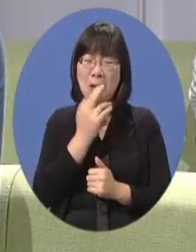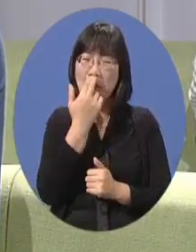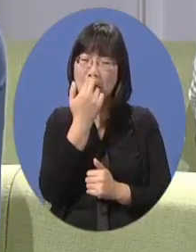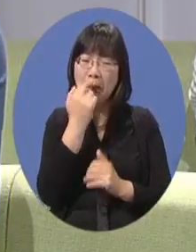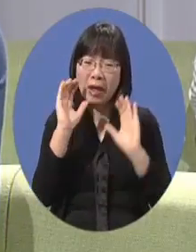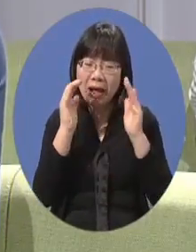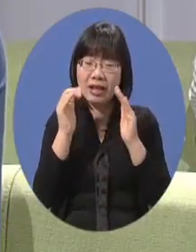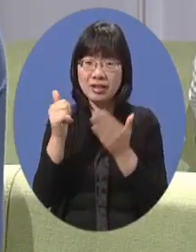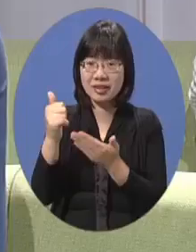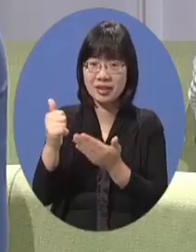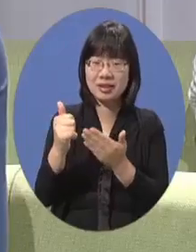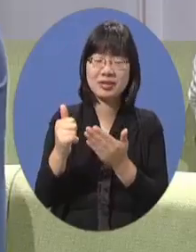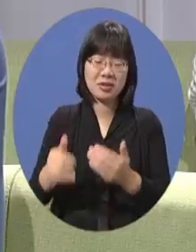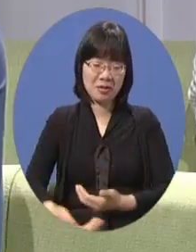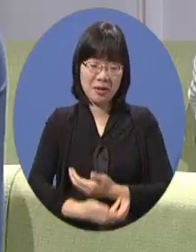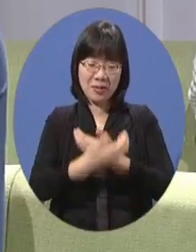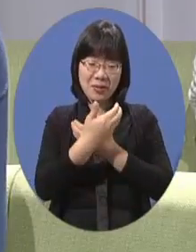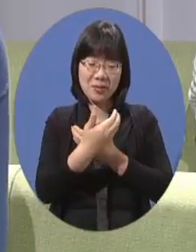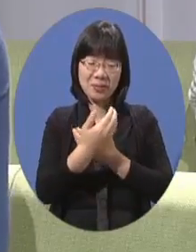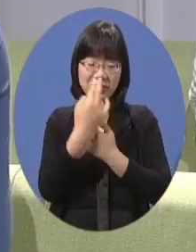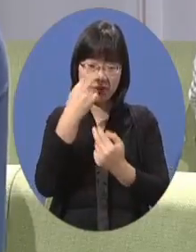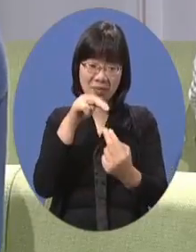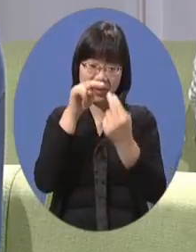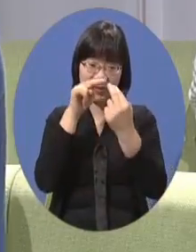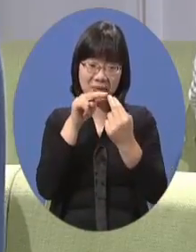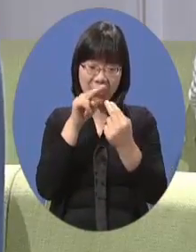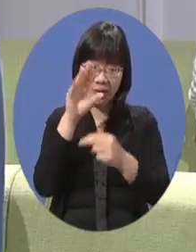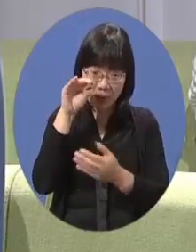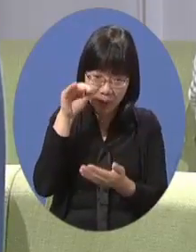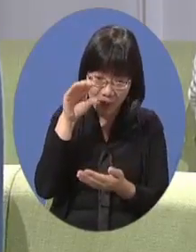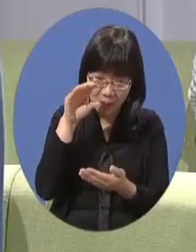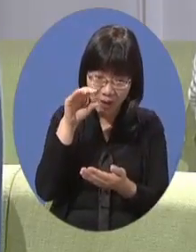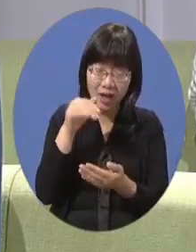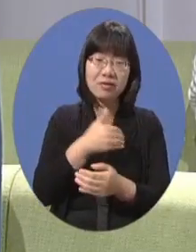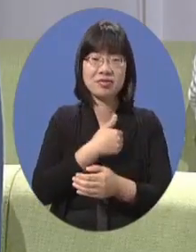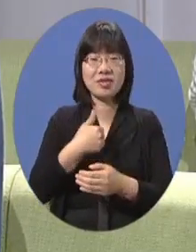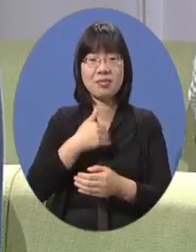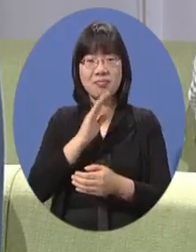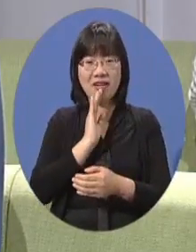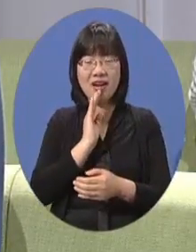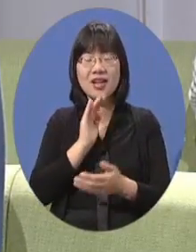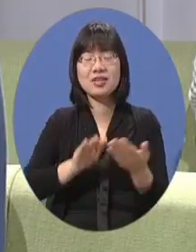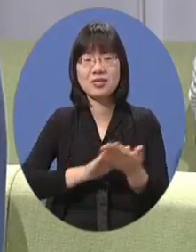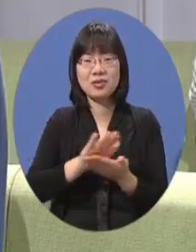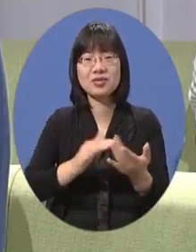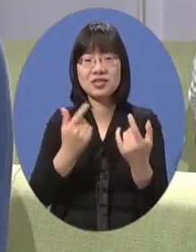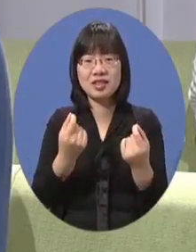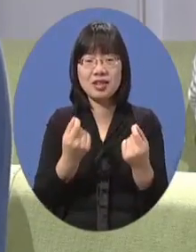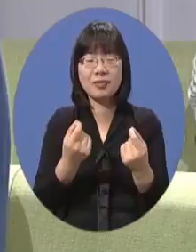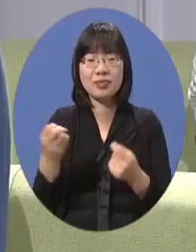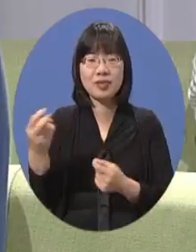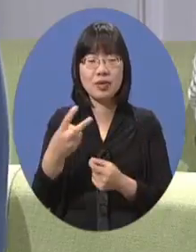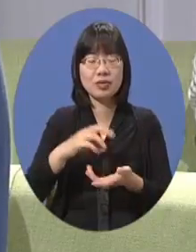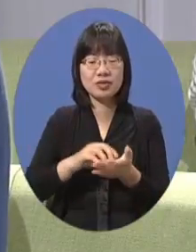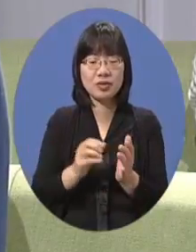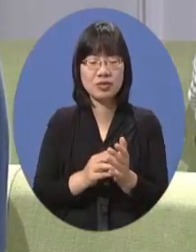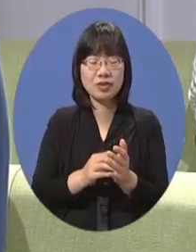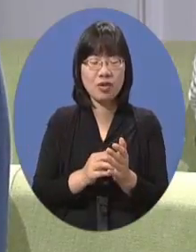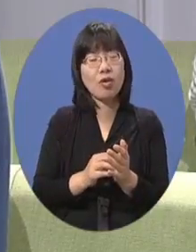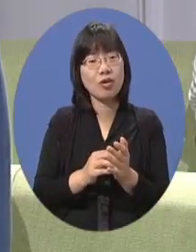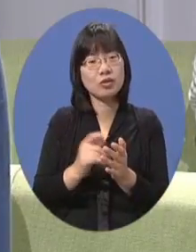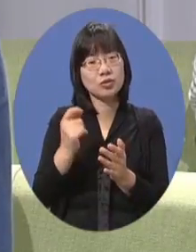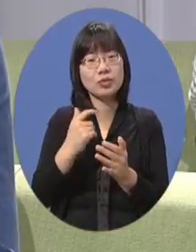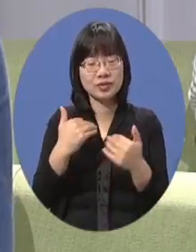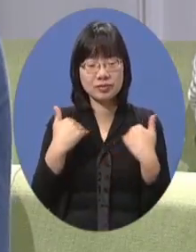들고 안아서 눈 맞춤하고 옹알이를 따라서 오르르 까꿍 하면 되는 겁니다. 그게 바로 노는 거예요. 그리고 이제 어느 정도 목을 가누게